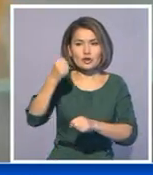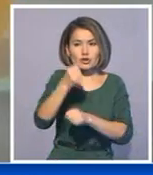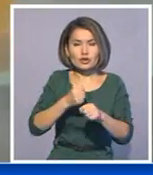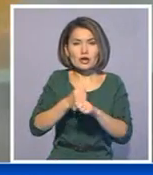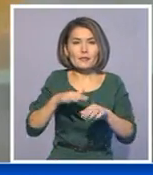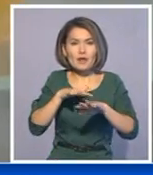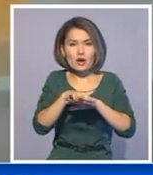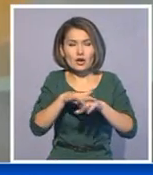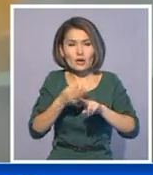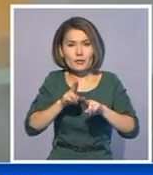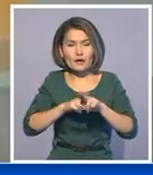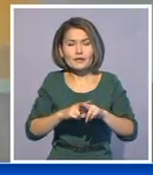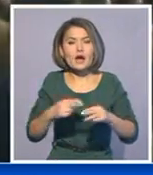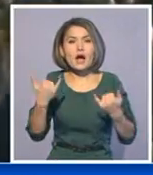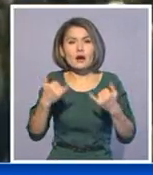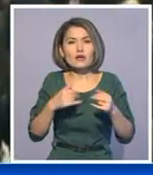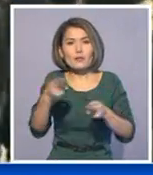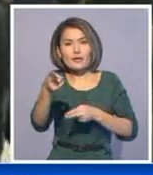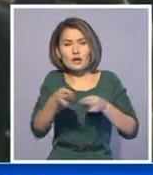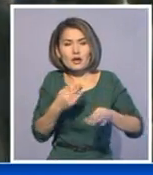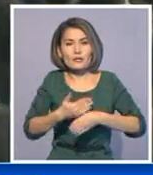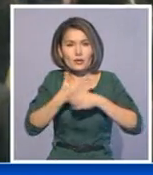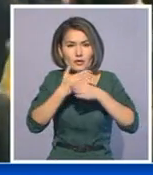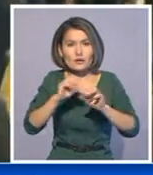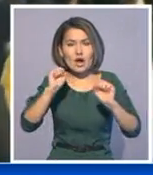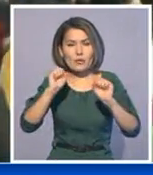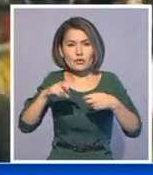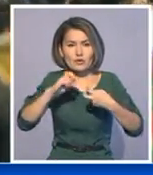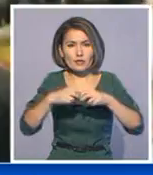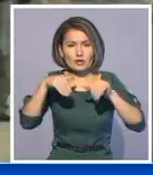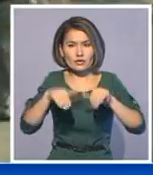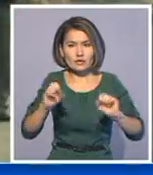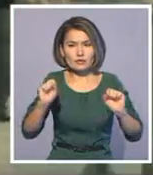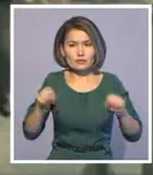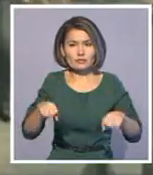20 жылдан кейін биопринтердің арқасында донор тапшылығы мәселесі мүлде жойылуы мүмкін.